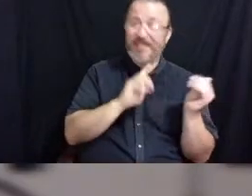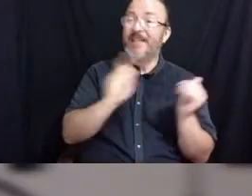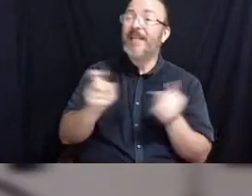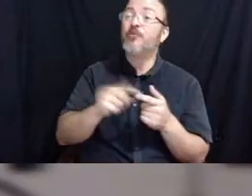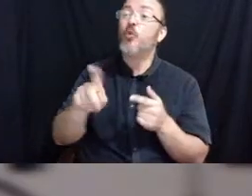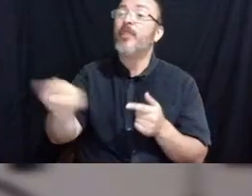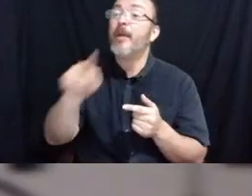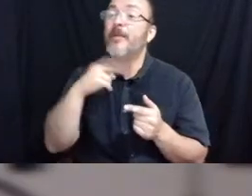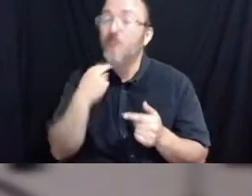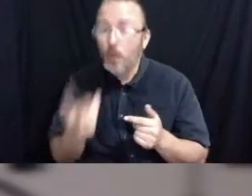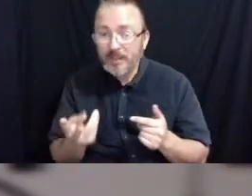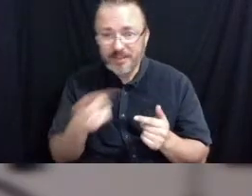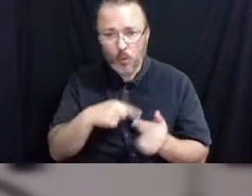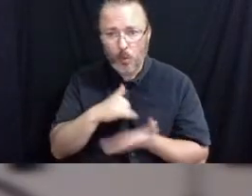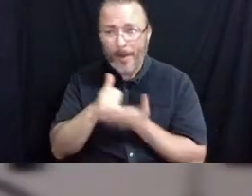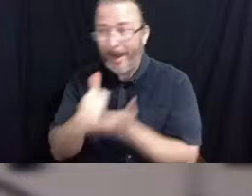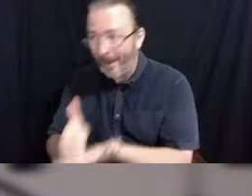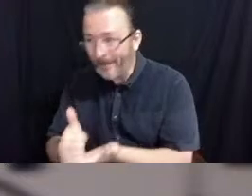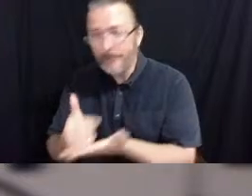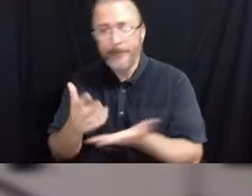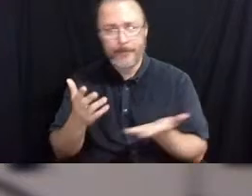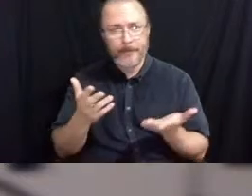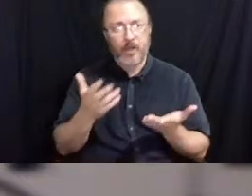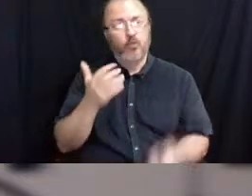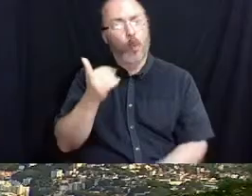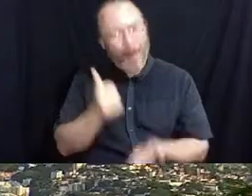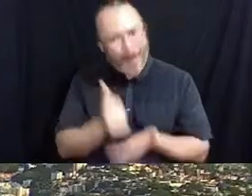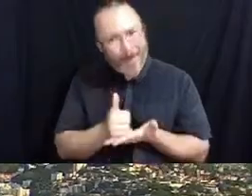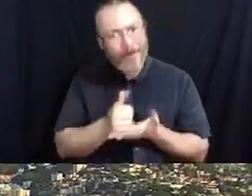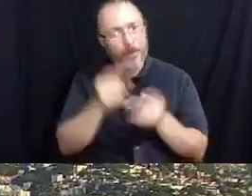devenir des protagonistes et à exploiter leur potentiel pleinement.